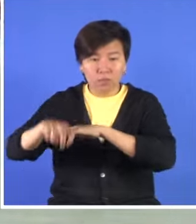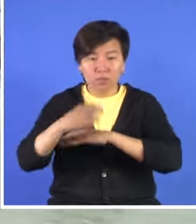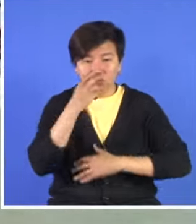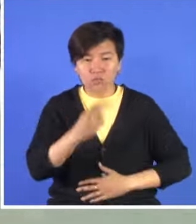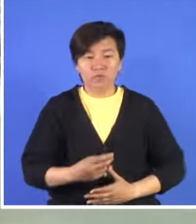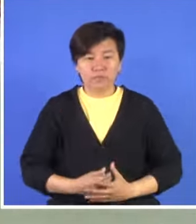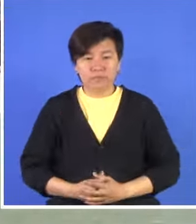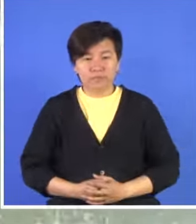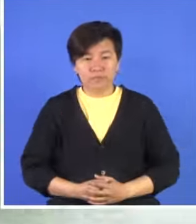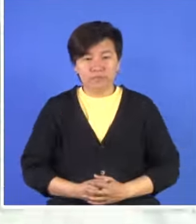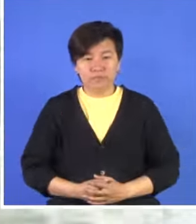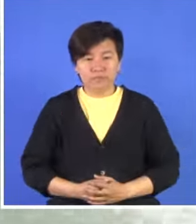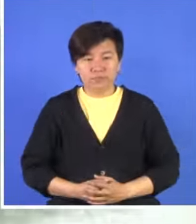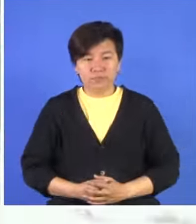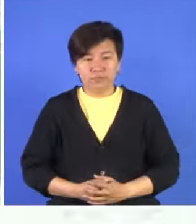อย่าเข้าไปด้านหน้านะ